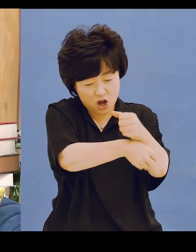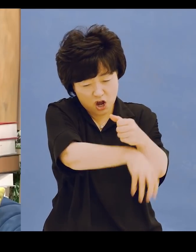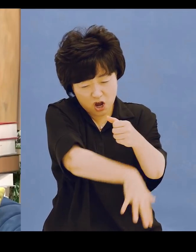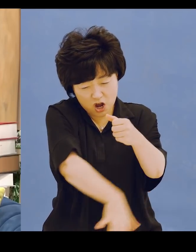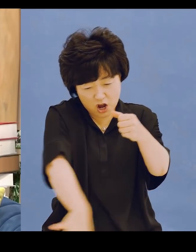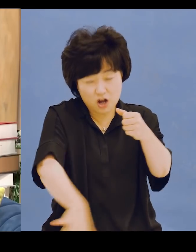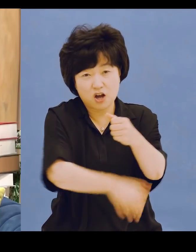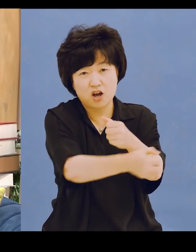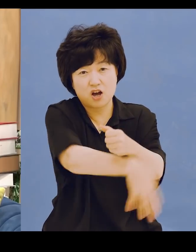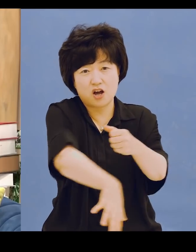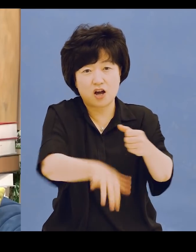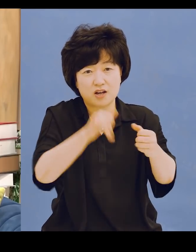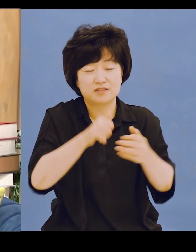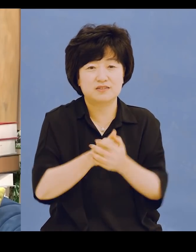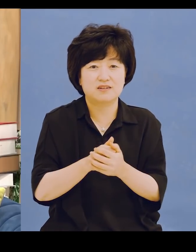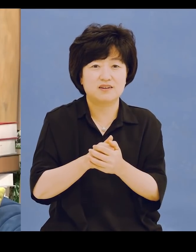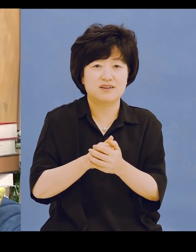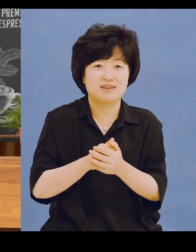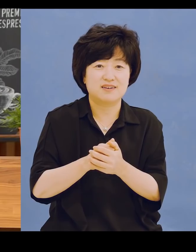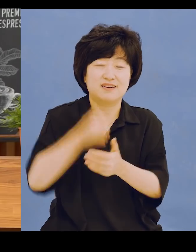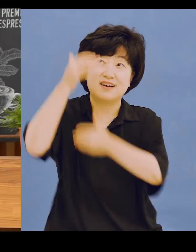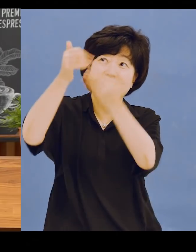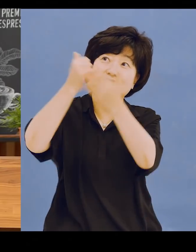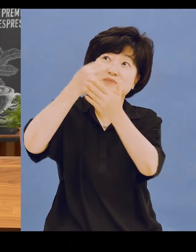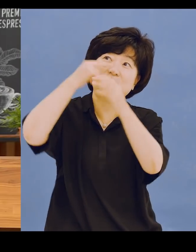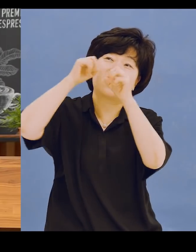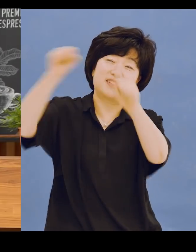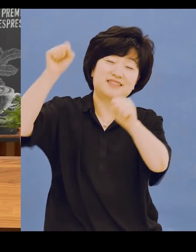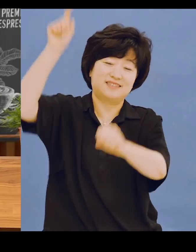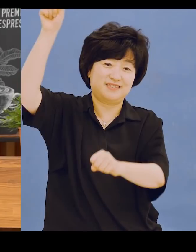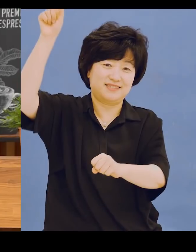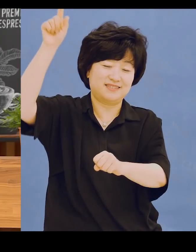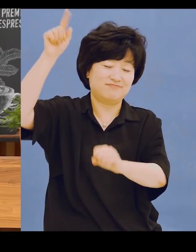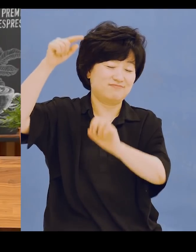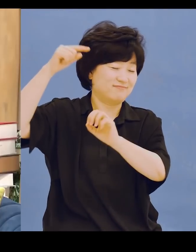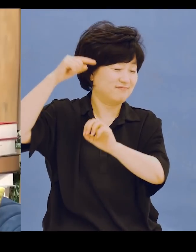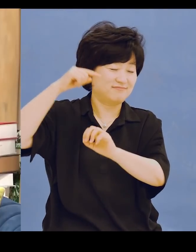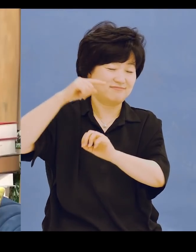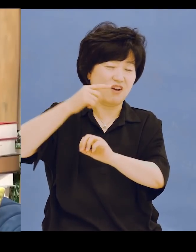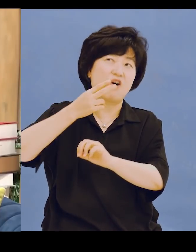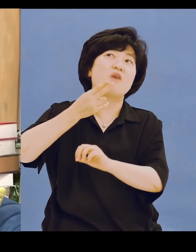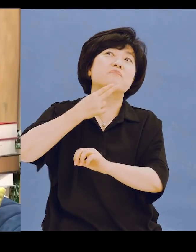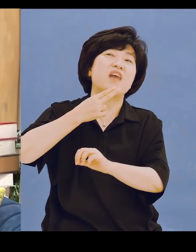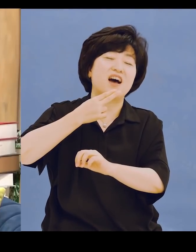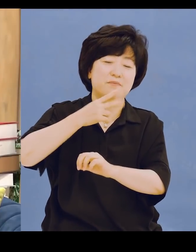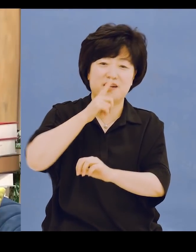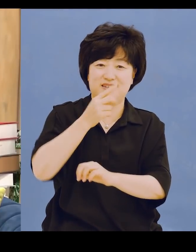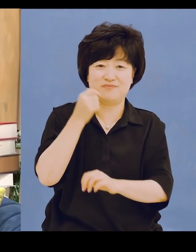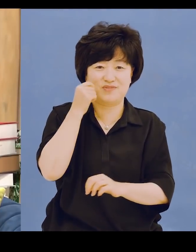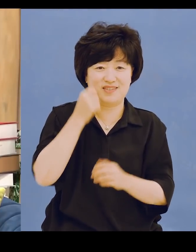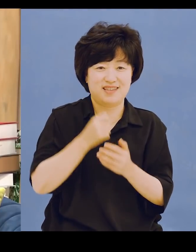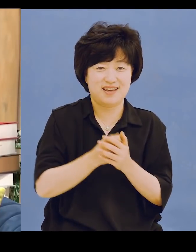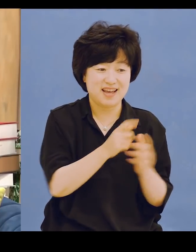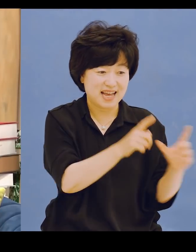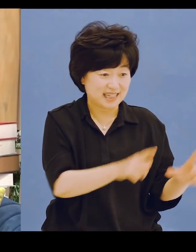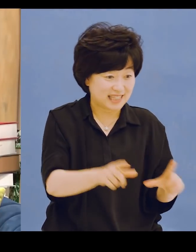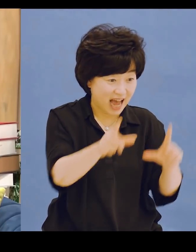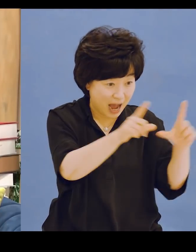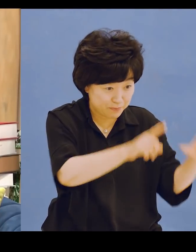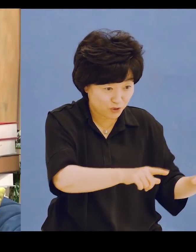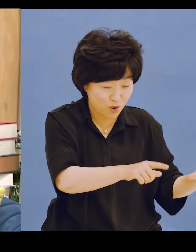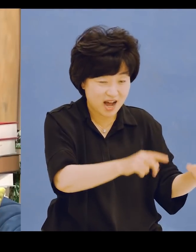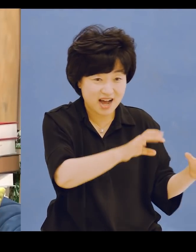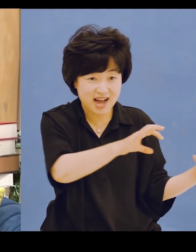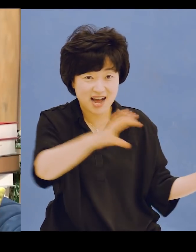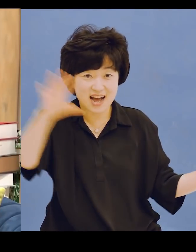어찌 하나님이 살아계심을 부인할 수 있겠어요. 그들의 삶이요 자연과 바로 연결되어 있기 때문에